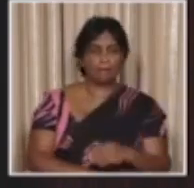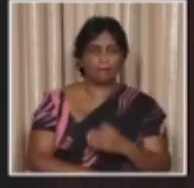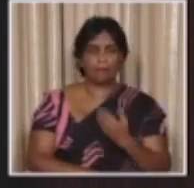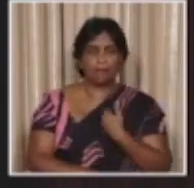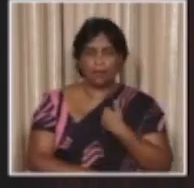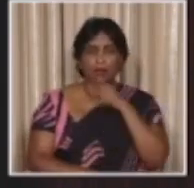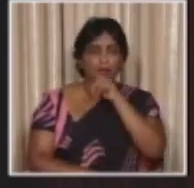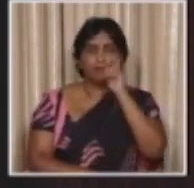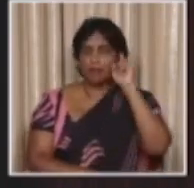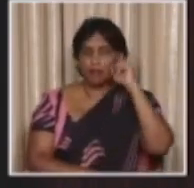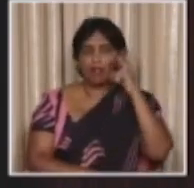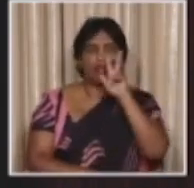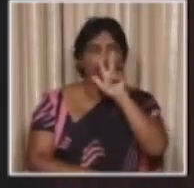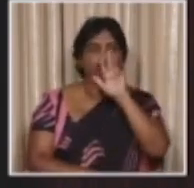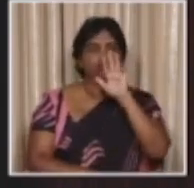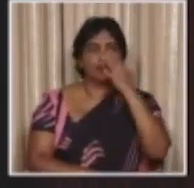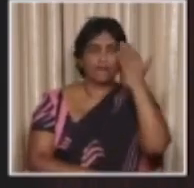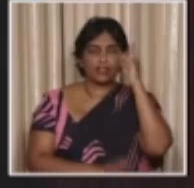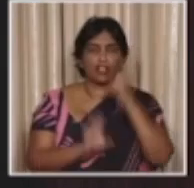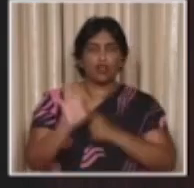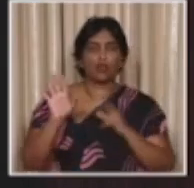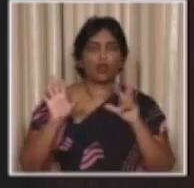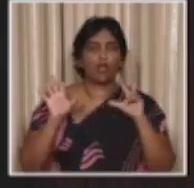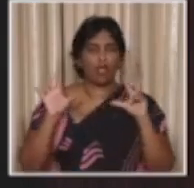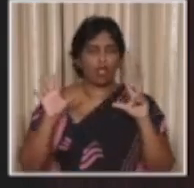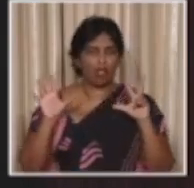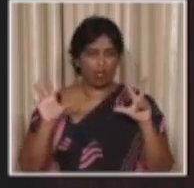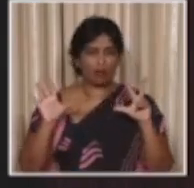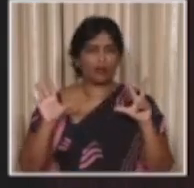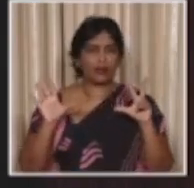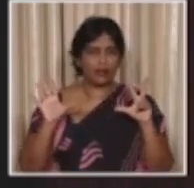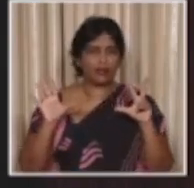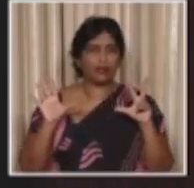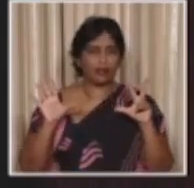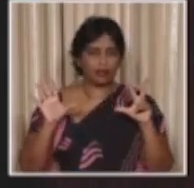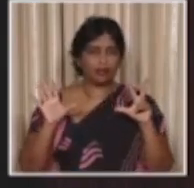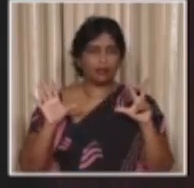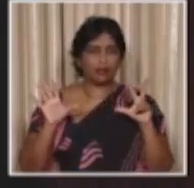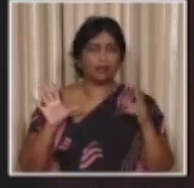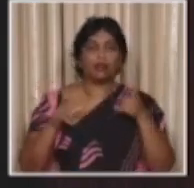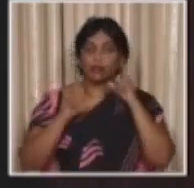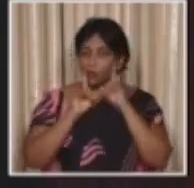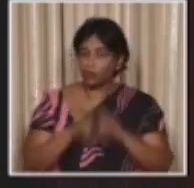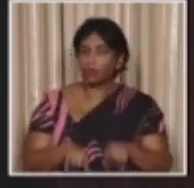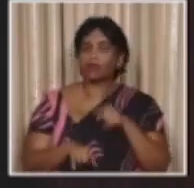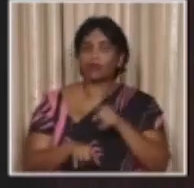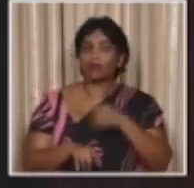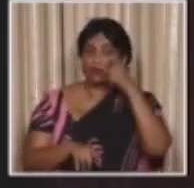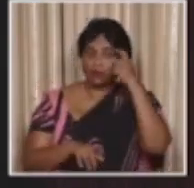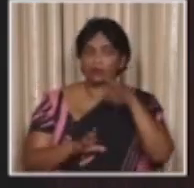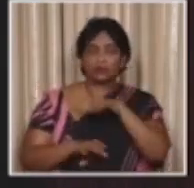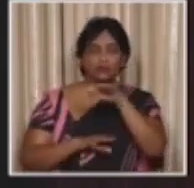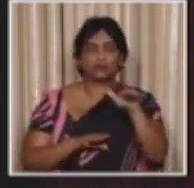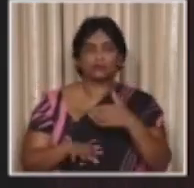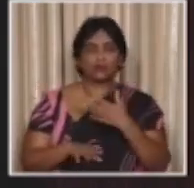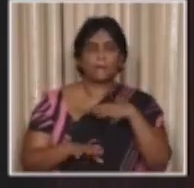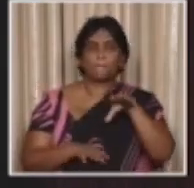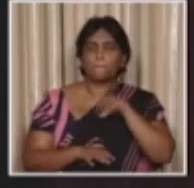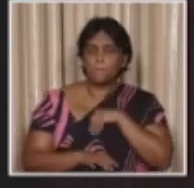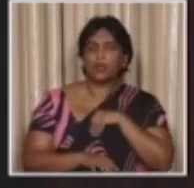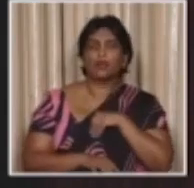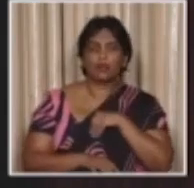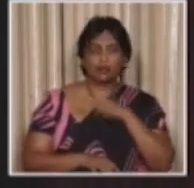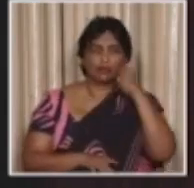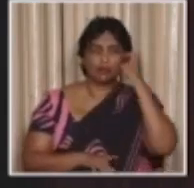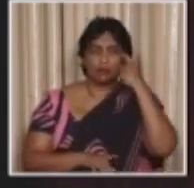හිතන්නේ ඒ අය දන්නේ නැහැ මට 89 මට වයස අවුරුදු 8යි 8ම මේ 8යි කියලා ඉතින් මේ වගේ මේක දැක්කම මුළු සමාජයෙන් පිළිගන්නවා ඒකට මං